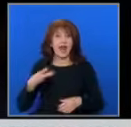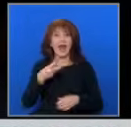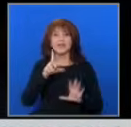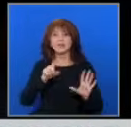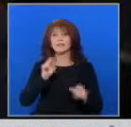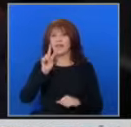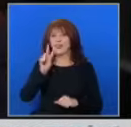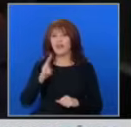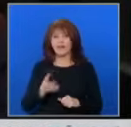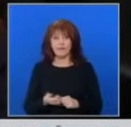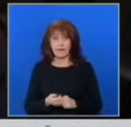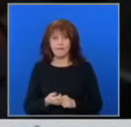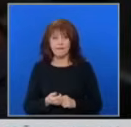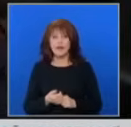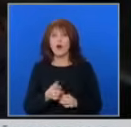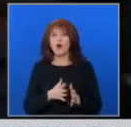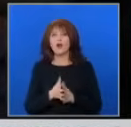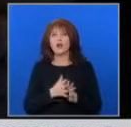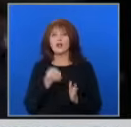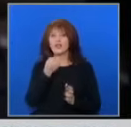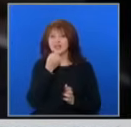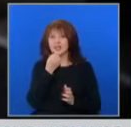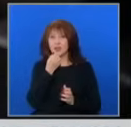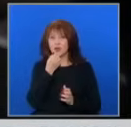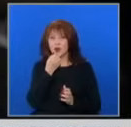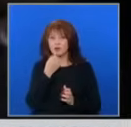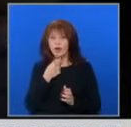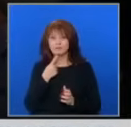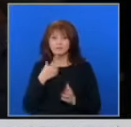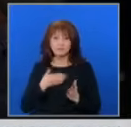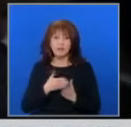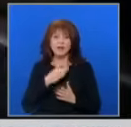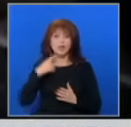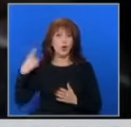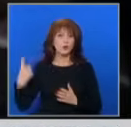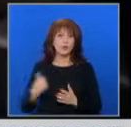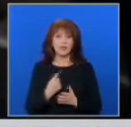Да, Е-79. Хората в селото през цялата година са събирали